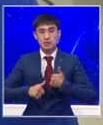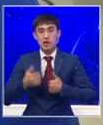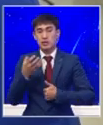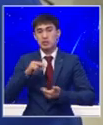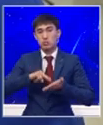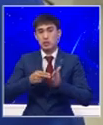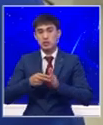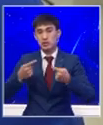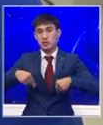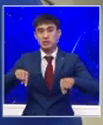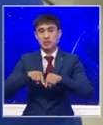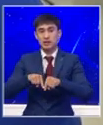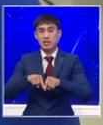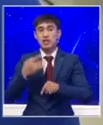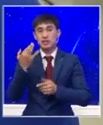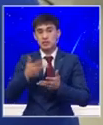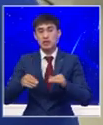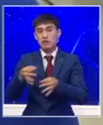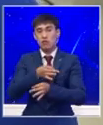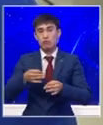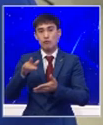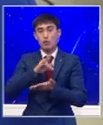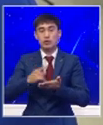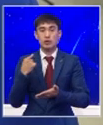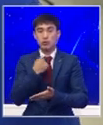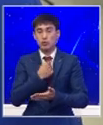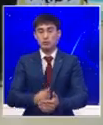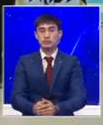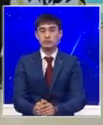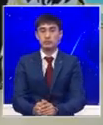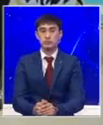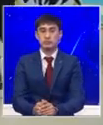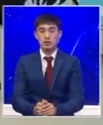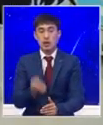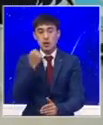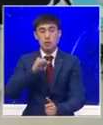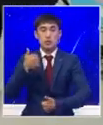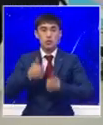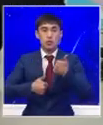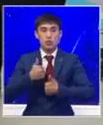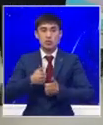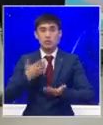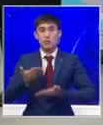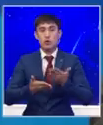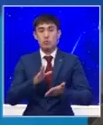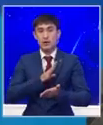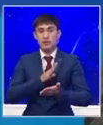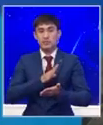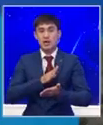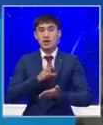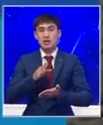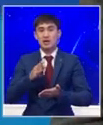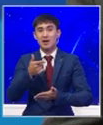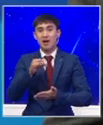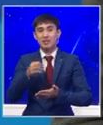также планируется организация ещё нескольких форумов в городе Талдыкорган для Победителей конкурса Шаг вперёд были выделены три мини